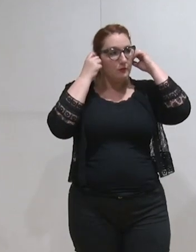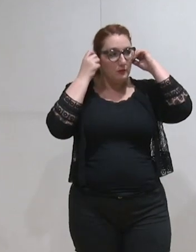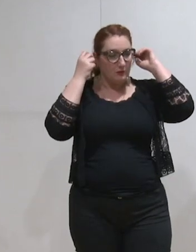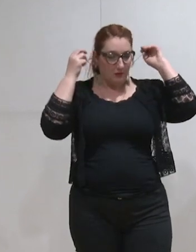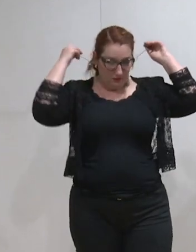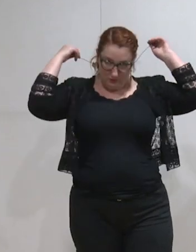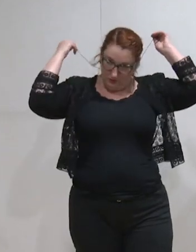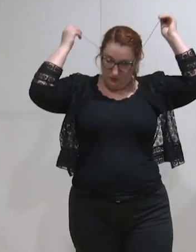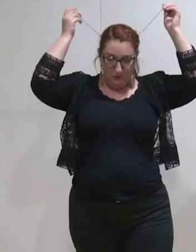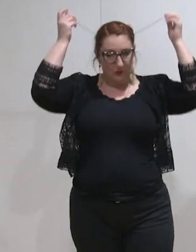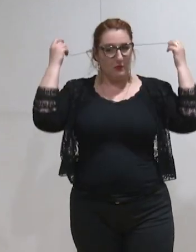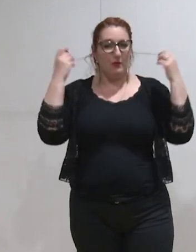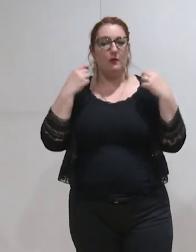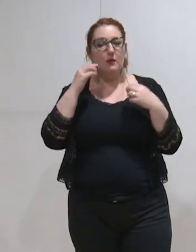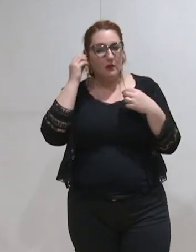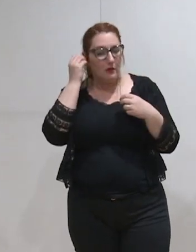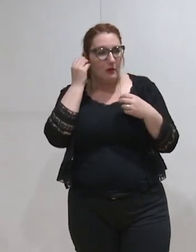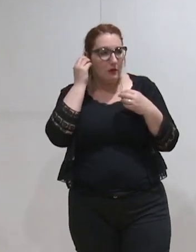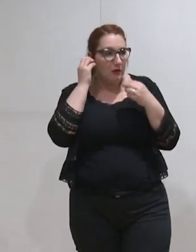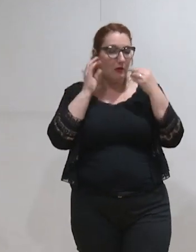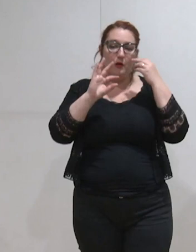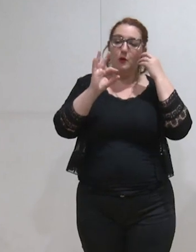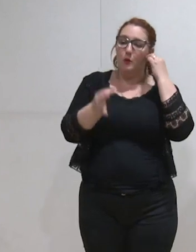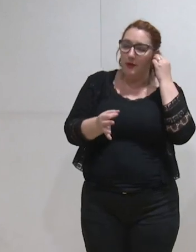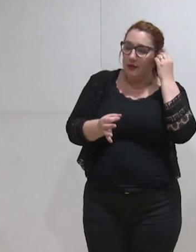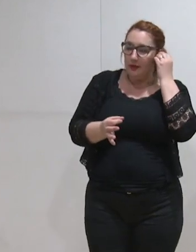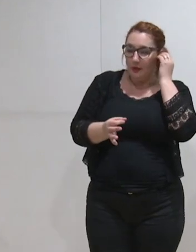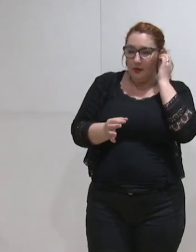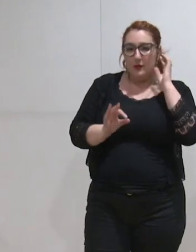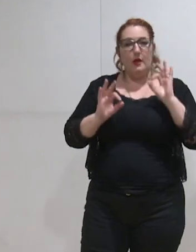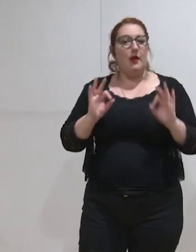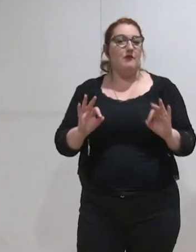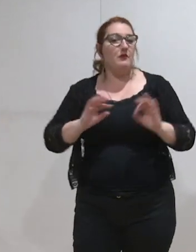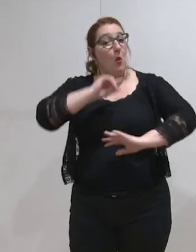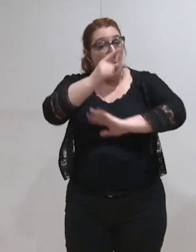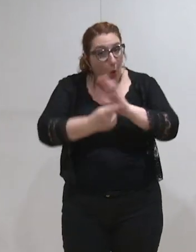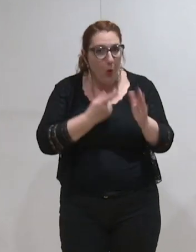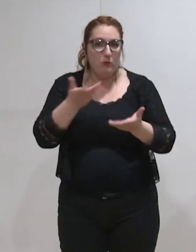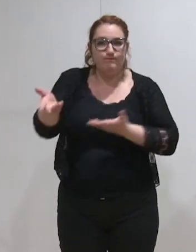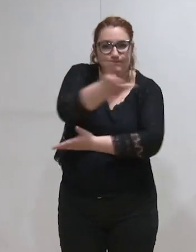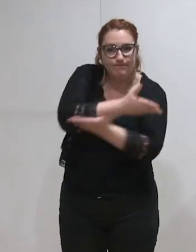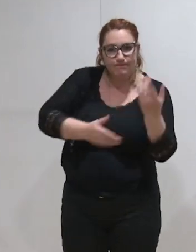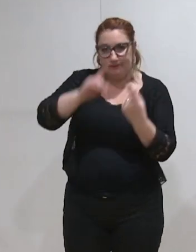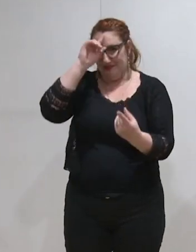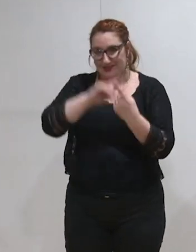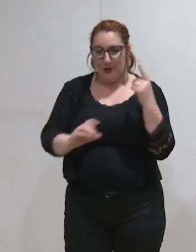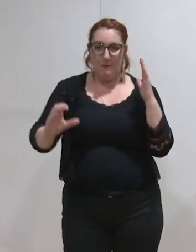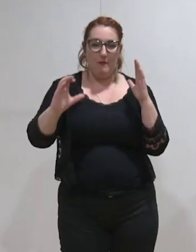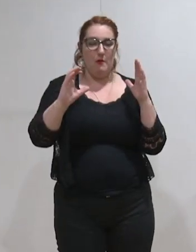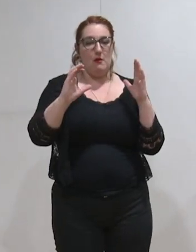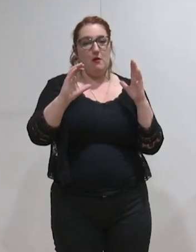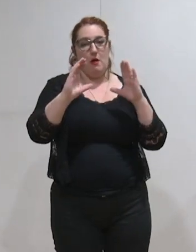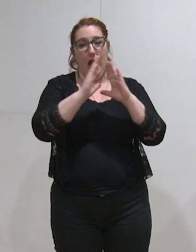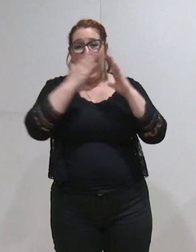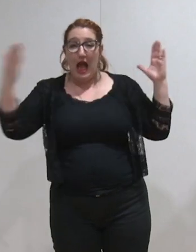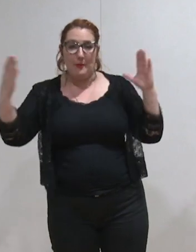oui effectivement nous délibérons à nouveau sur alpexo et ce n'est pas une vraie surprise tant